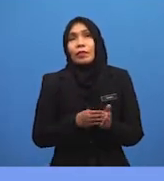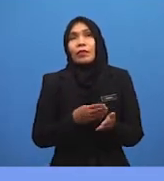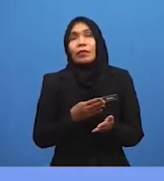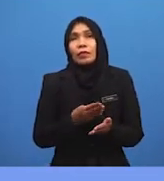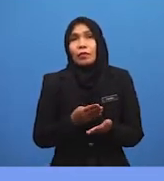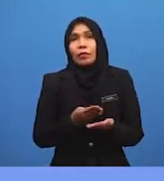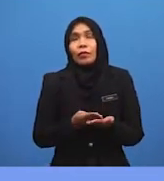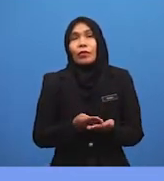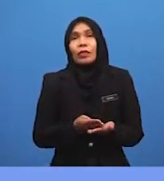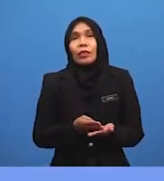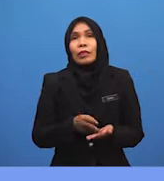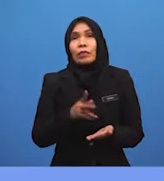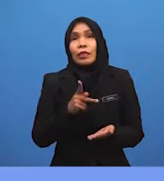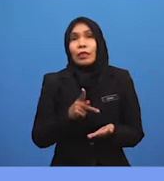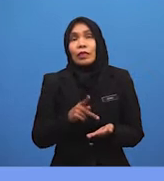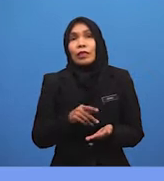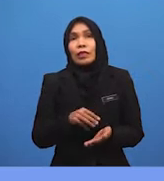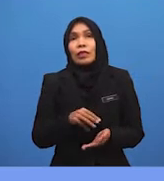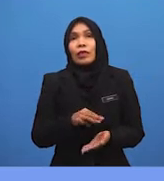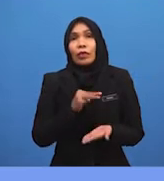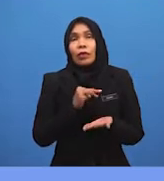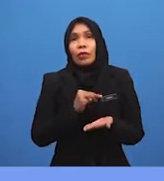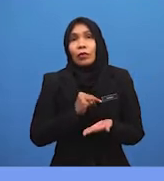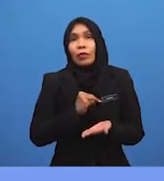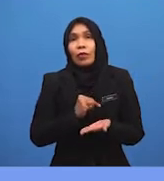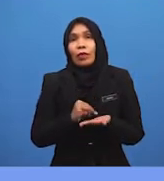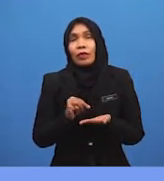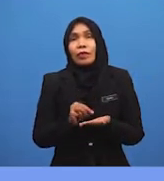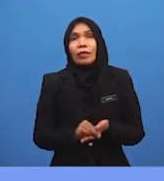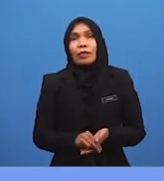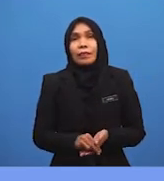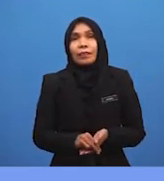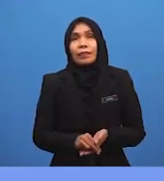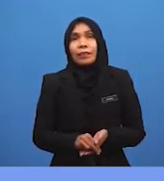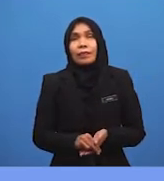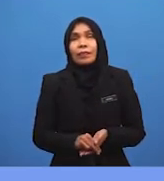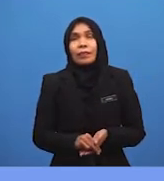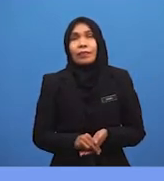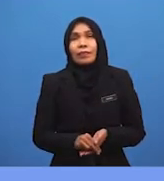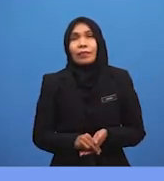mulia sesama warga sekolah. Kita lihat jawapan sekarang.